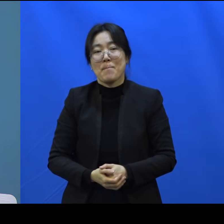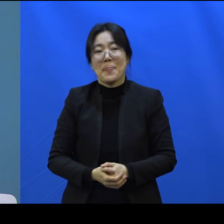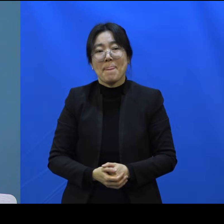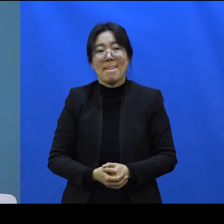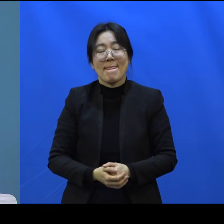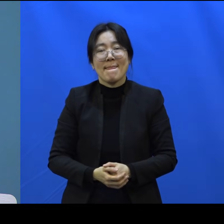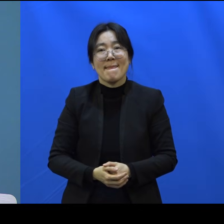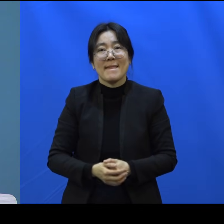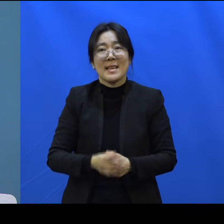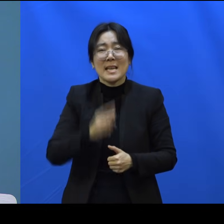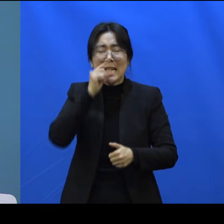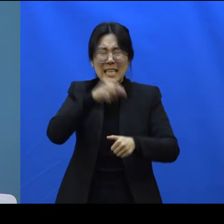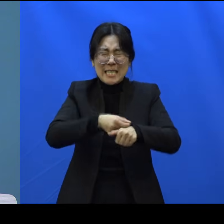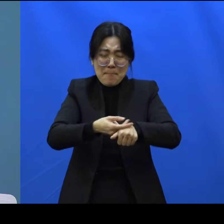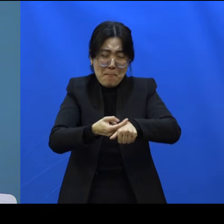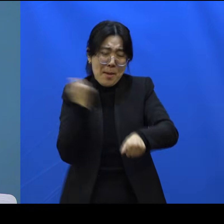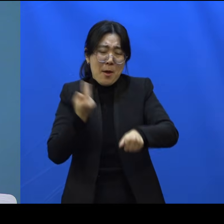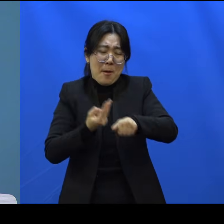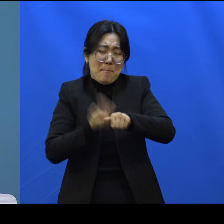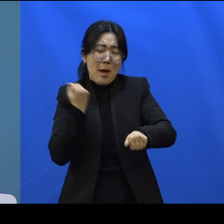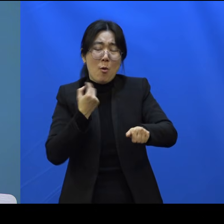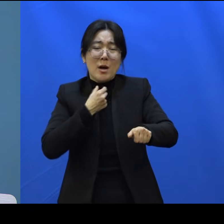못 빼.